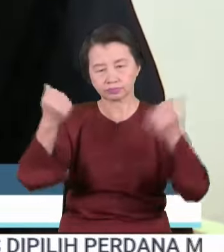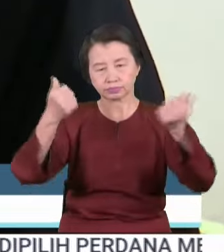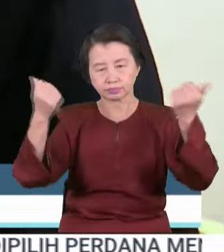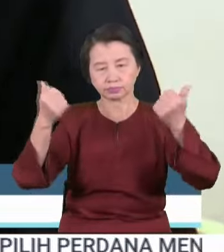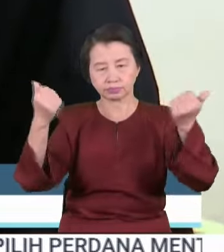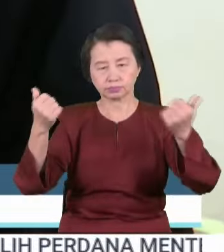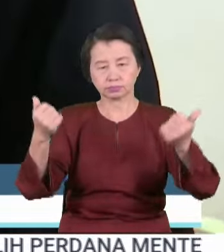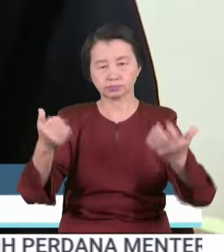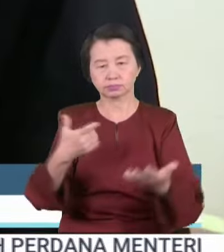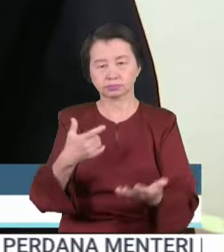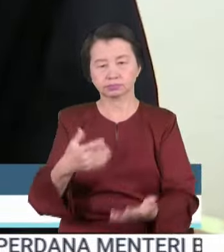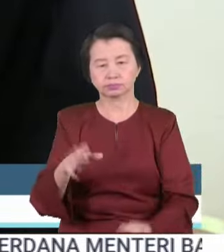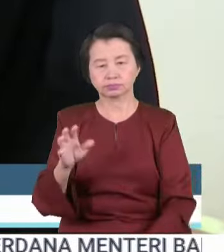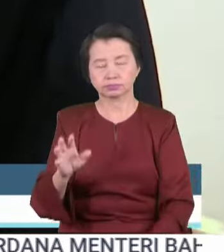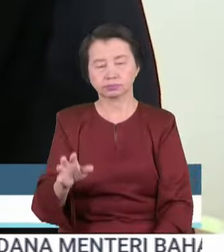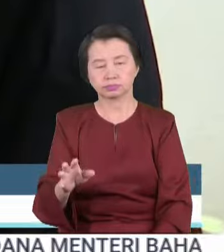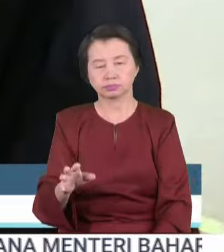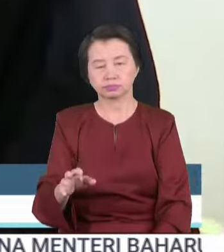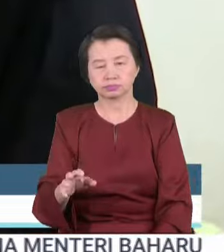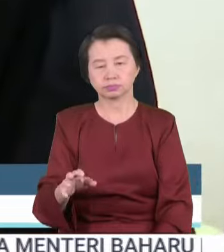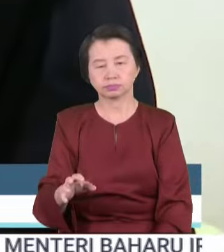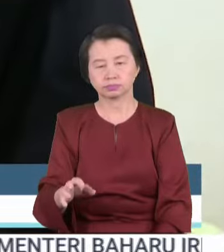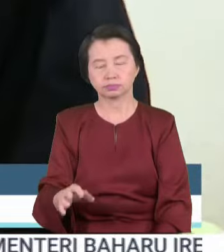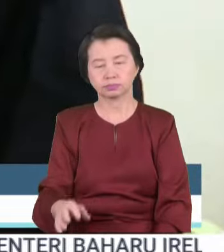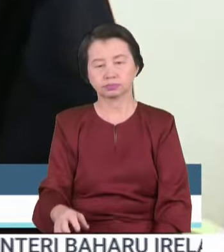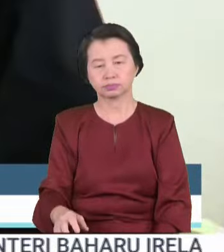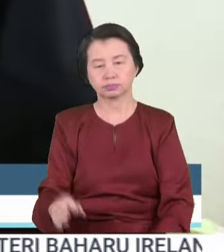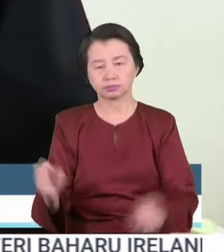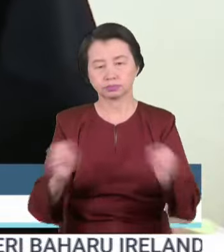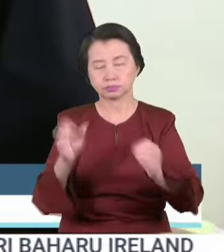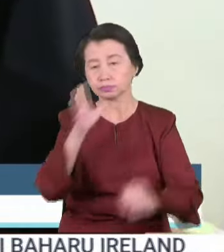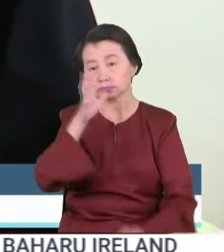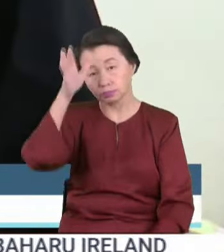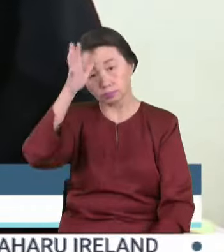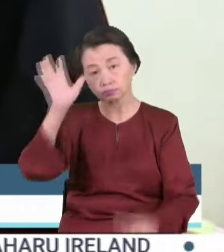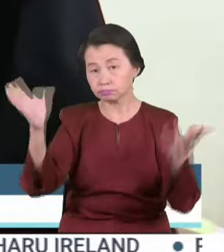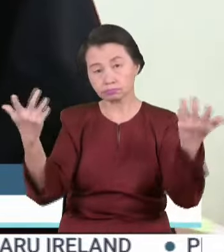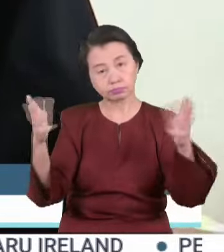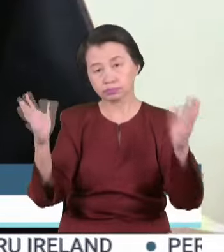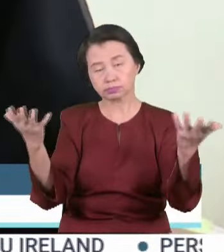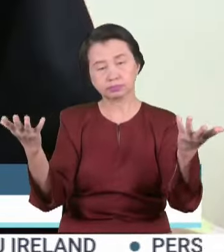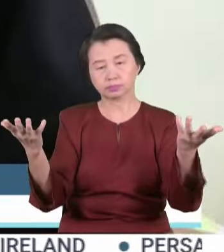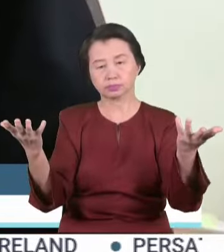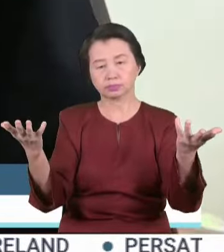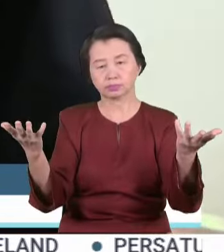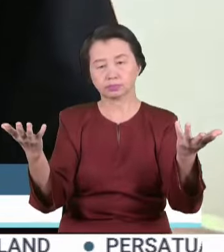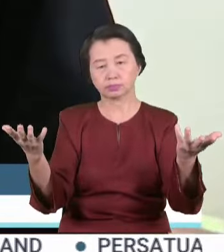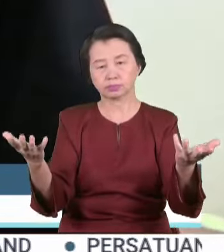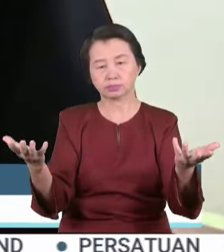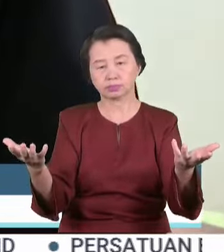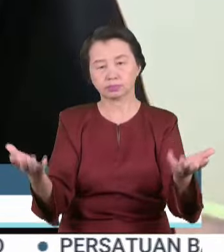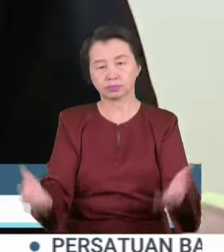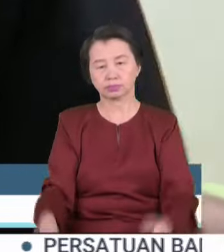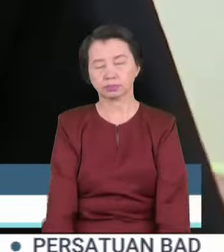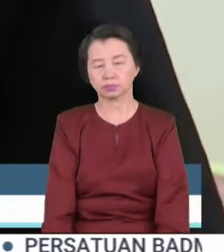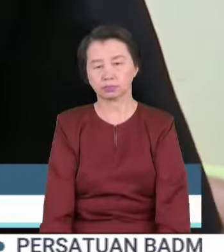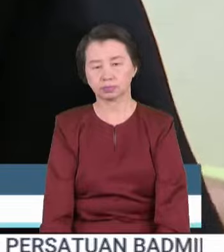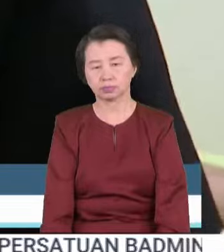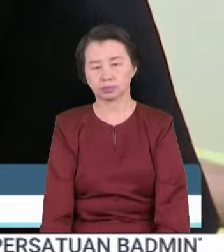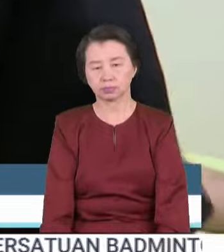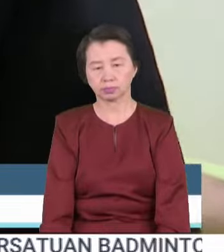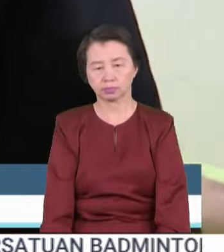lah sikit sebab kat dalam abang sakit, tak ada orang. Tak ada mak ayah pula kan. Macam tu lah. Selalu apa yang